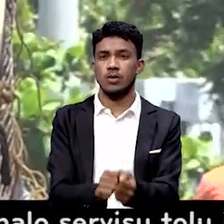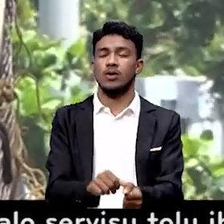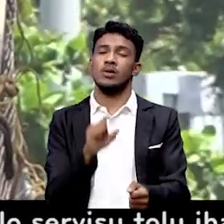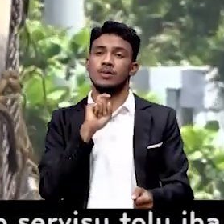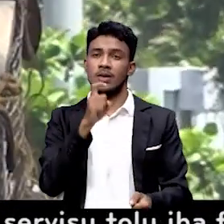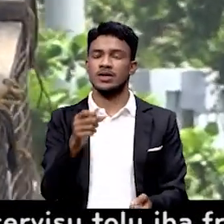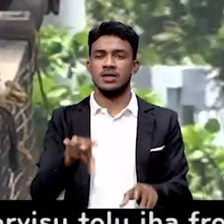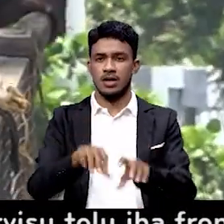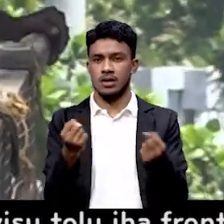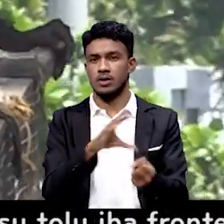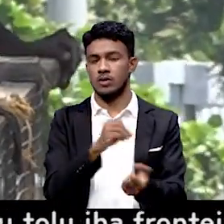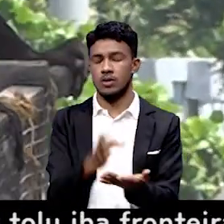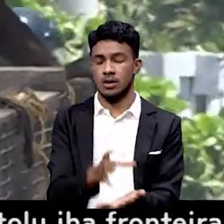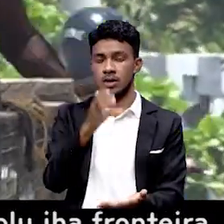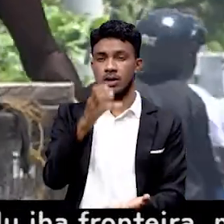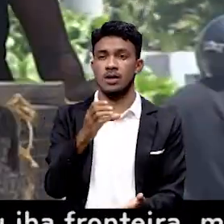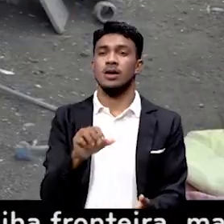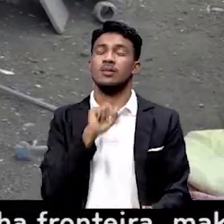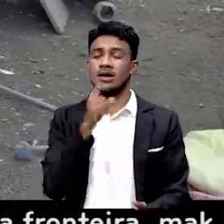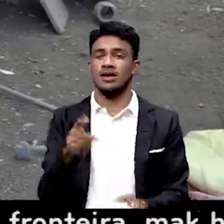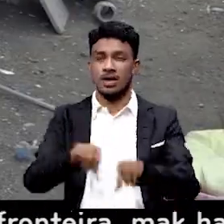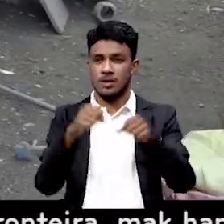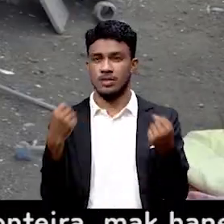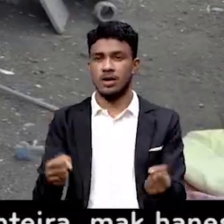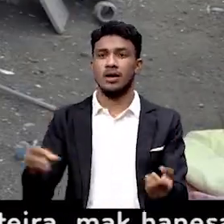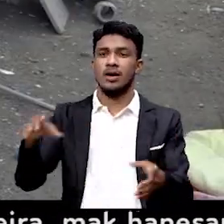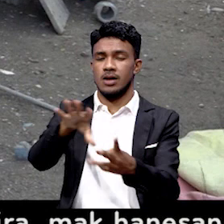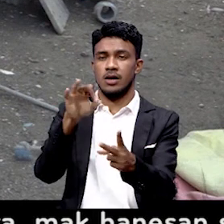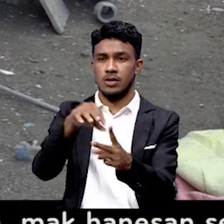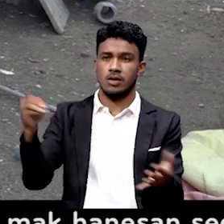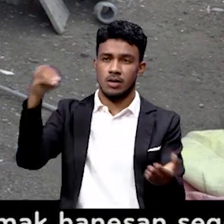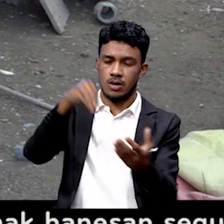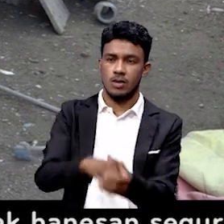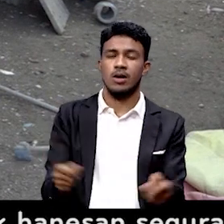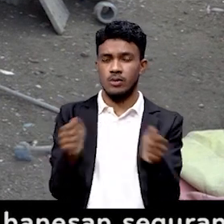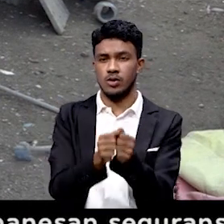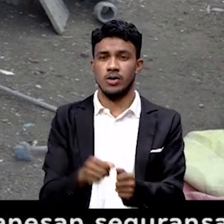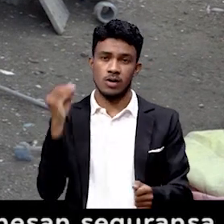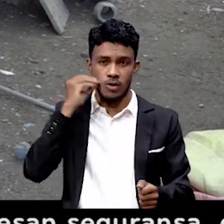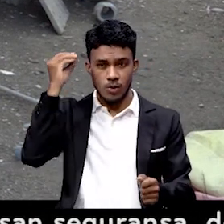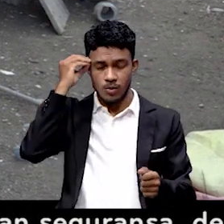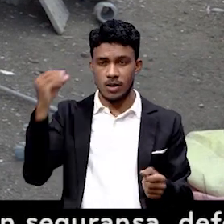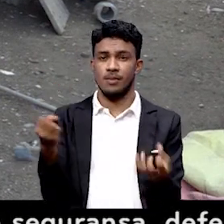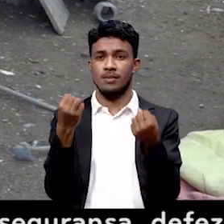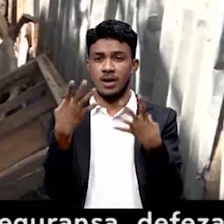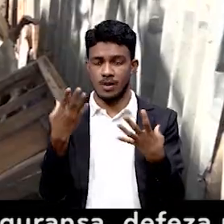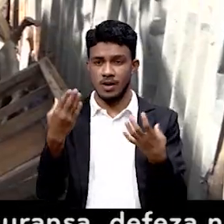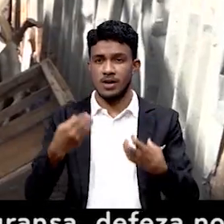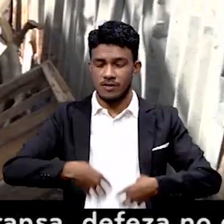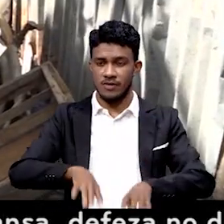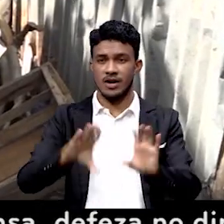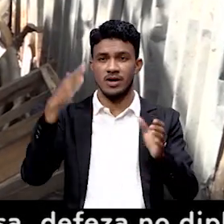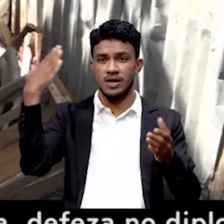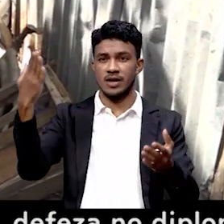besiat. Besiat ne benye hili ona bo hamutu ke uma to barak afoin ba fatin tetu besiat nia